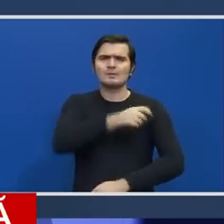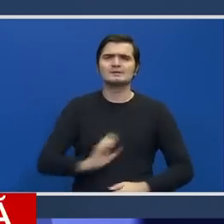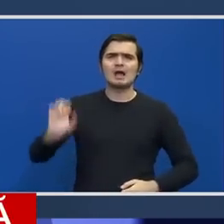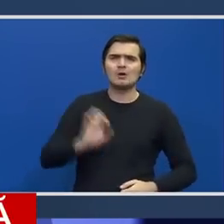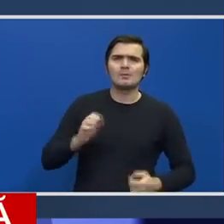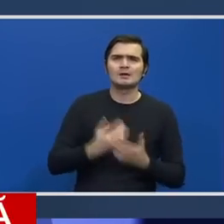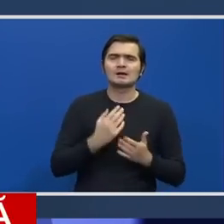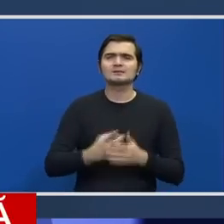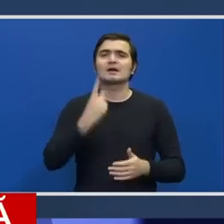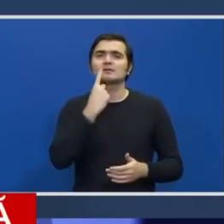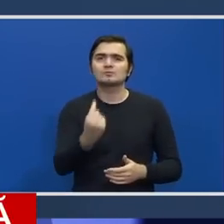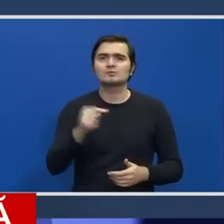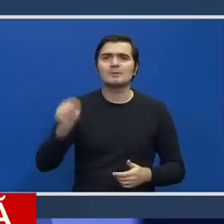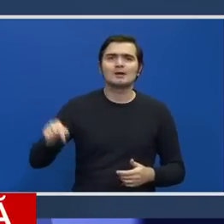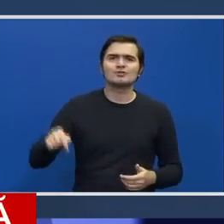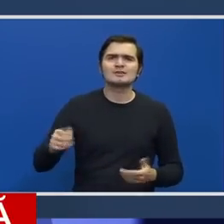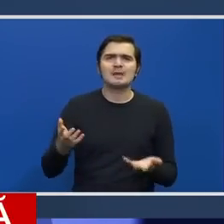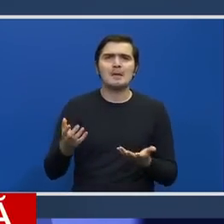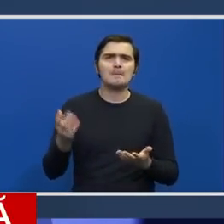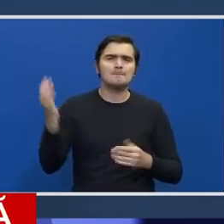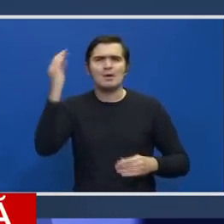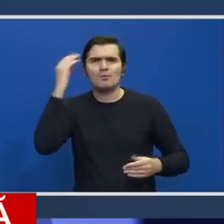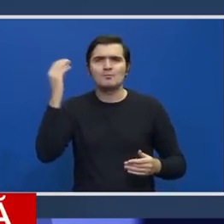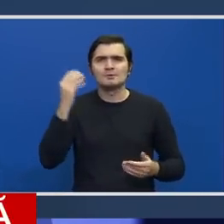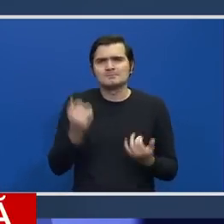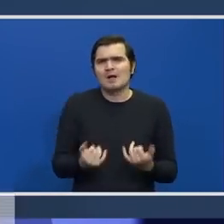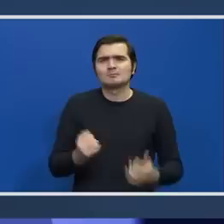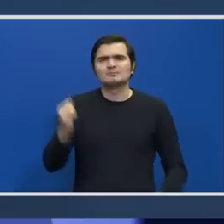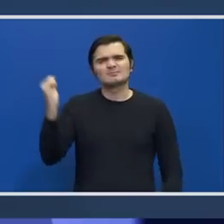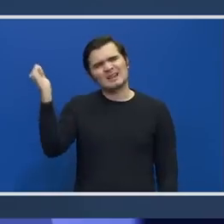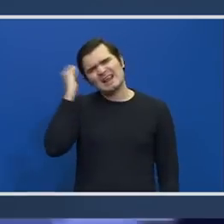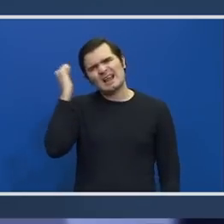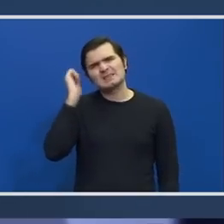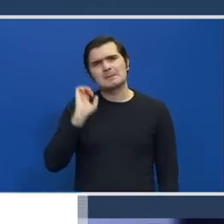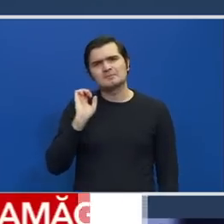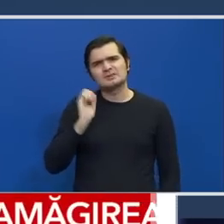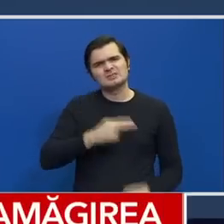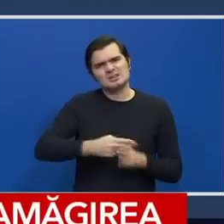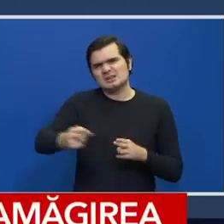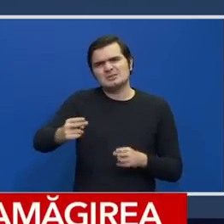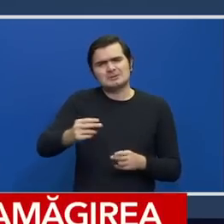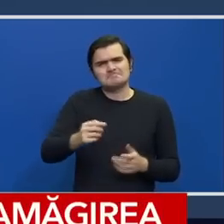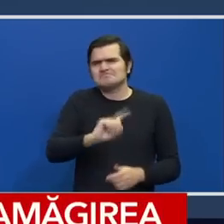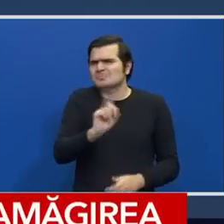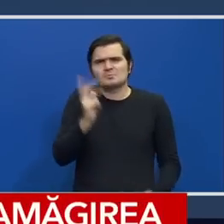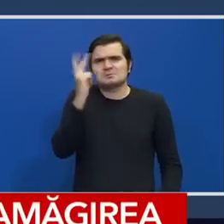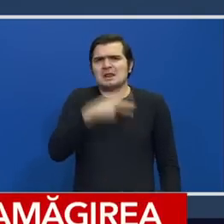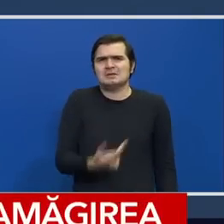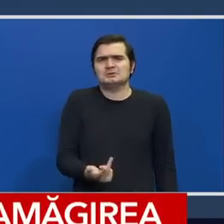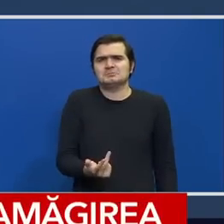Comisia Europeană să răspundem acestor preocupări regretăm și Sincer